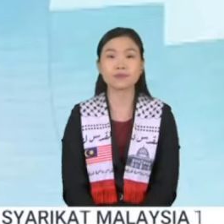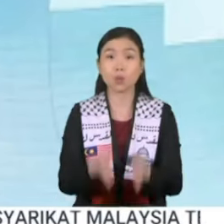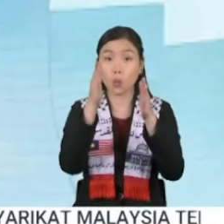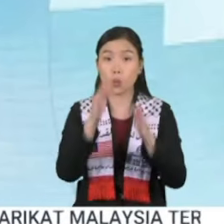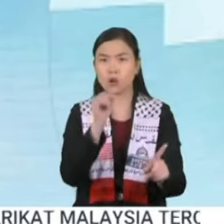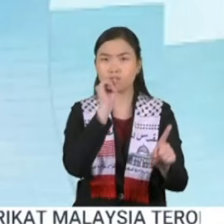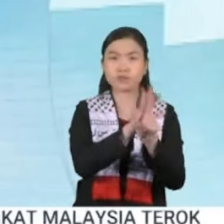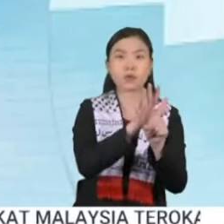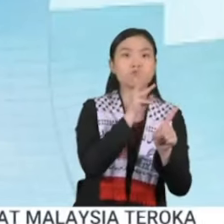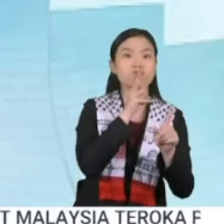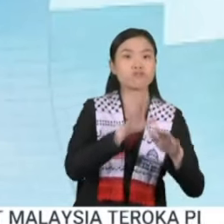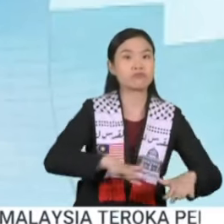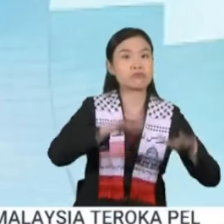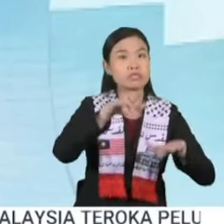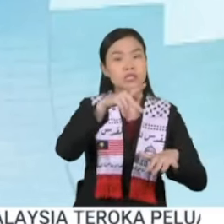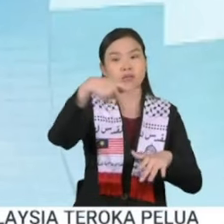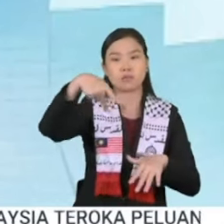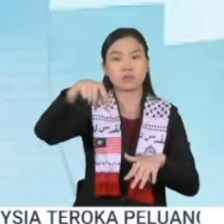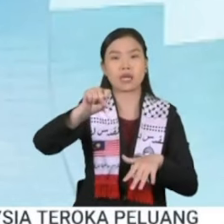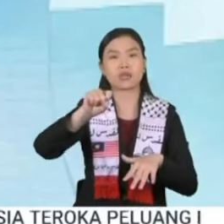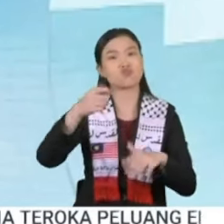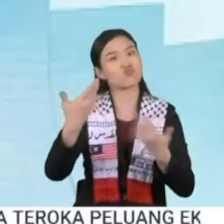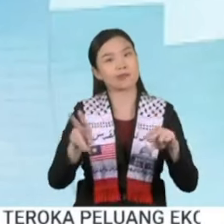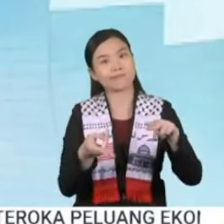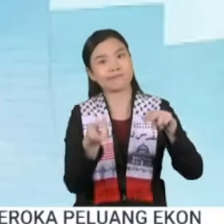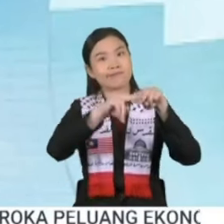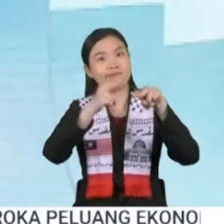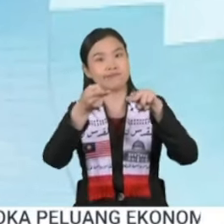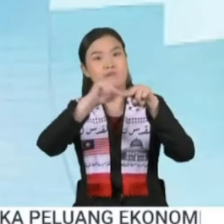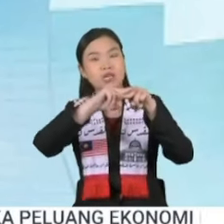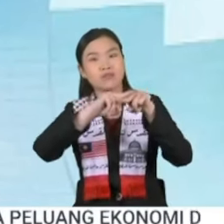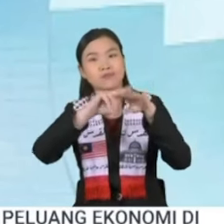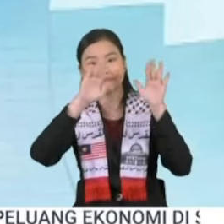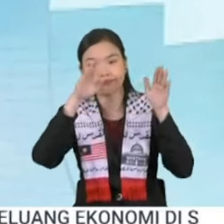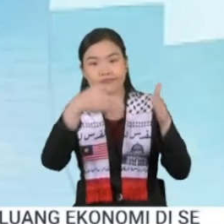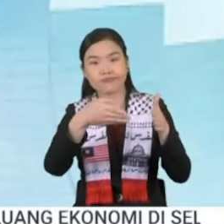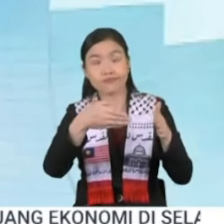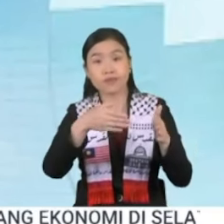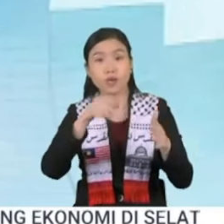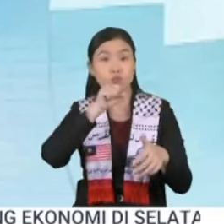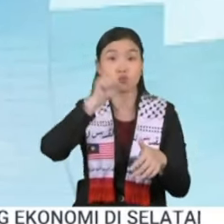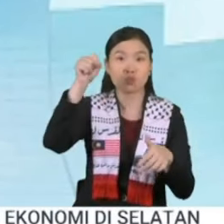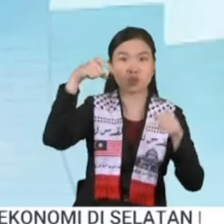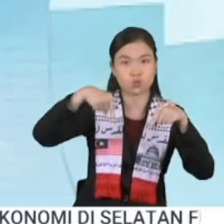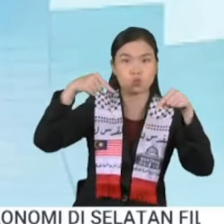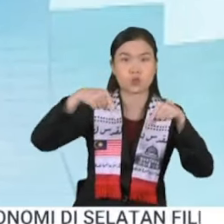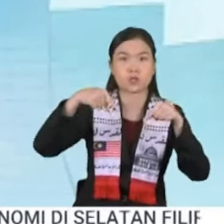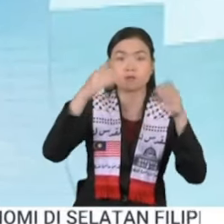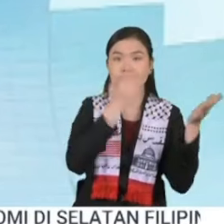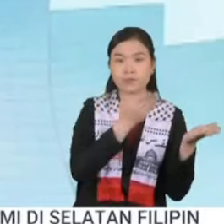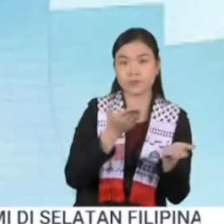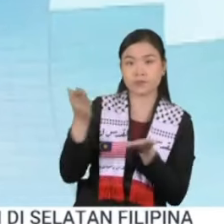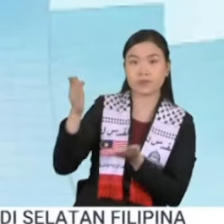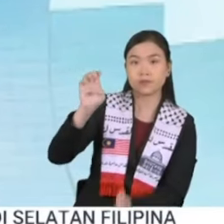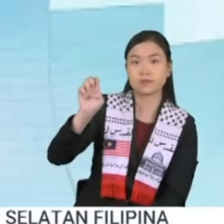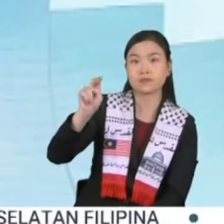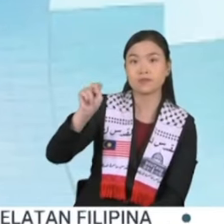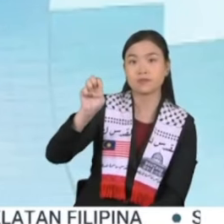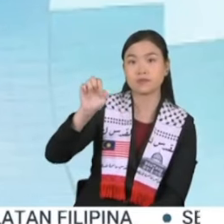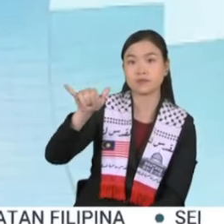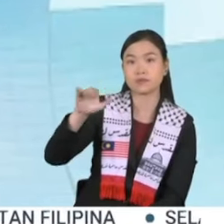Penduduk terjejas banjir di PPS kembali meningkat. Antara fokus negeri di bawah bayu petang ini. Perinciannya kita